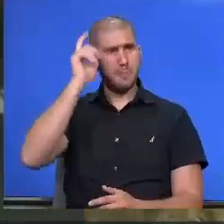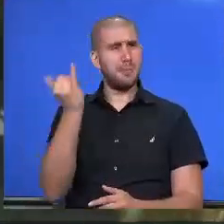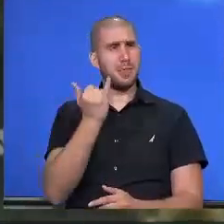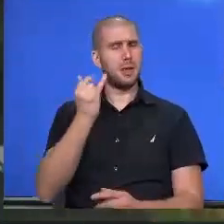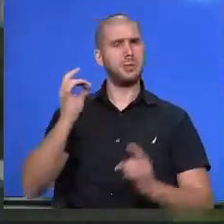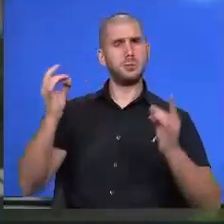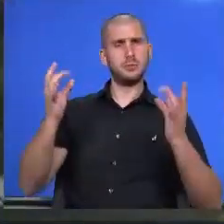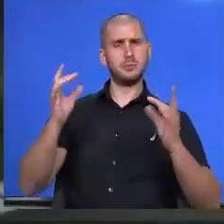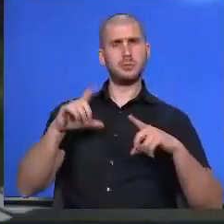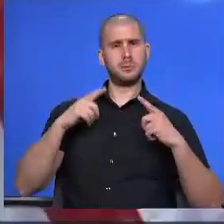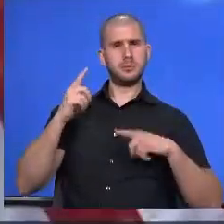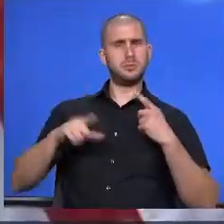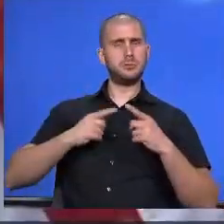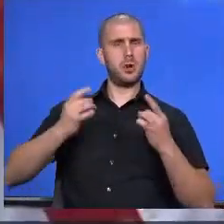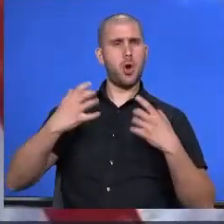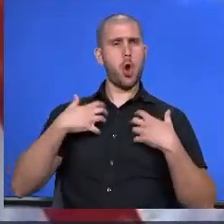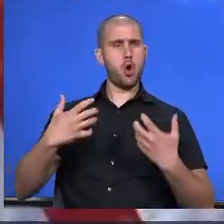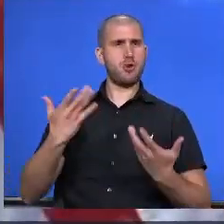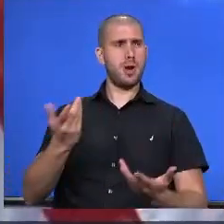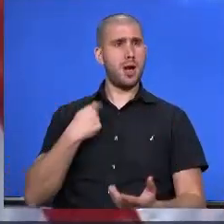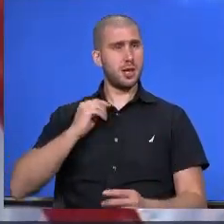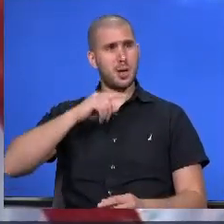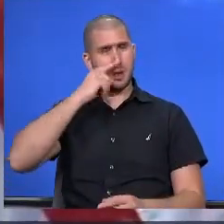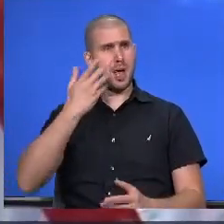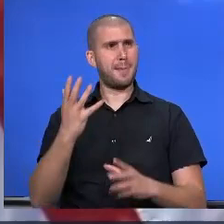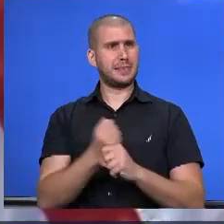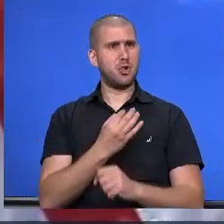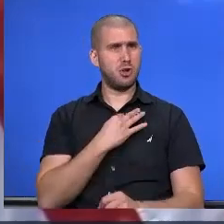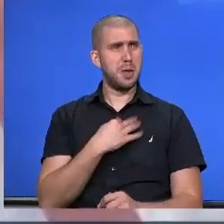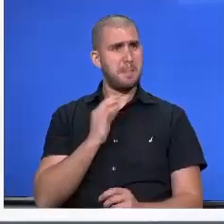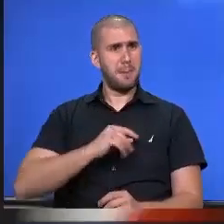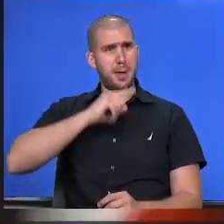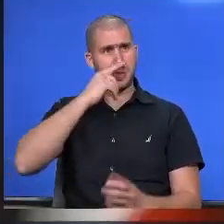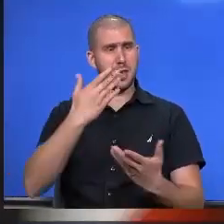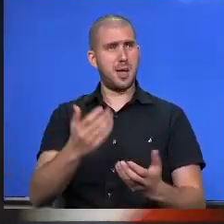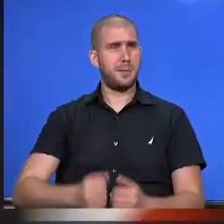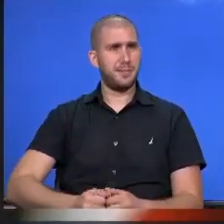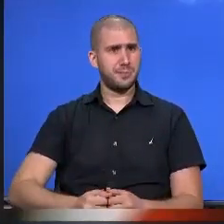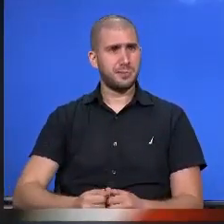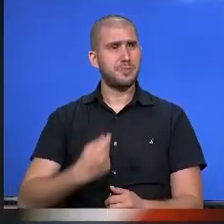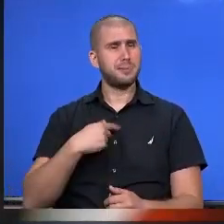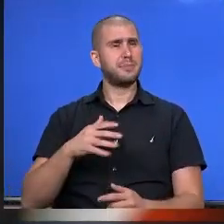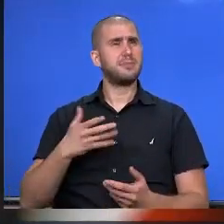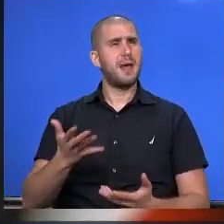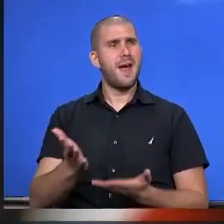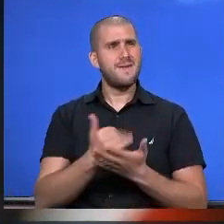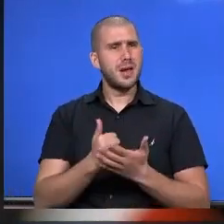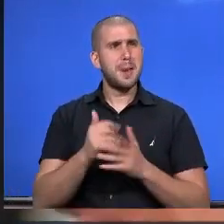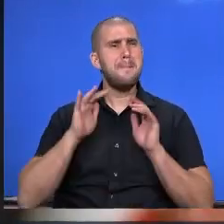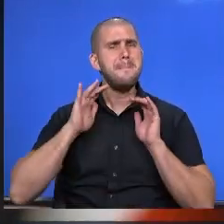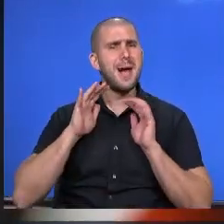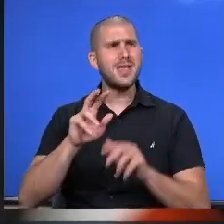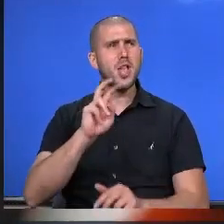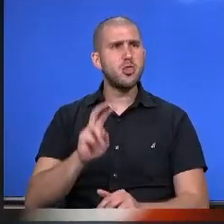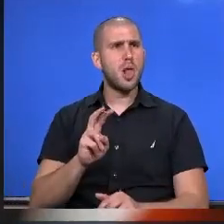להתפאר באושרו המופלג. Because I'm really proud of my success. I really am. I have made billions